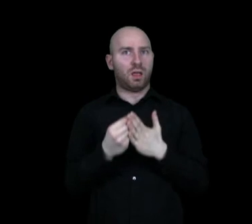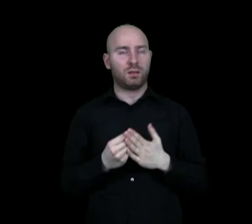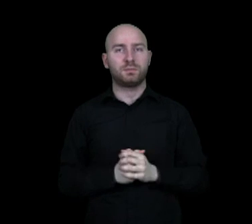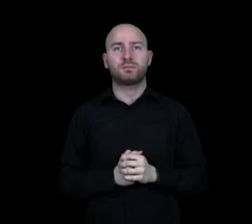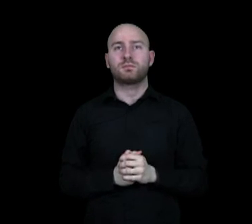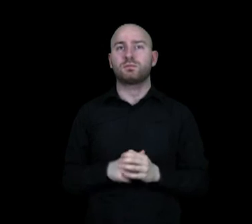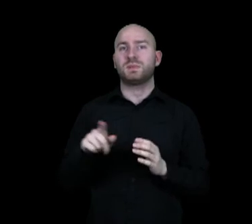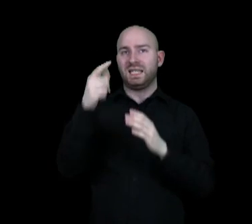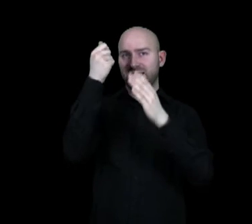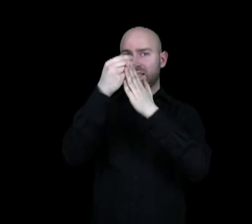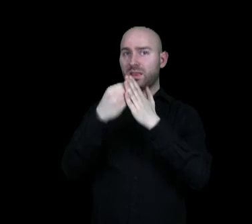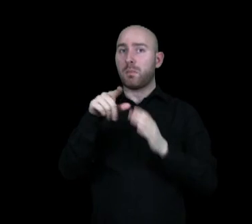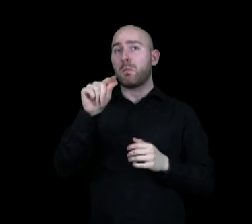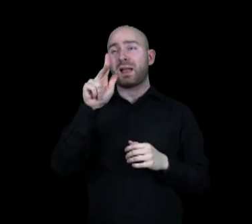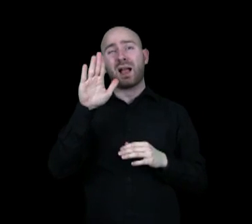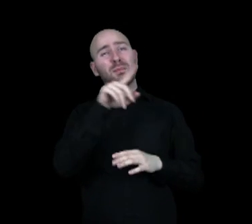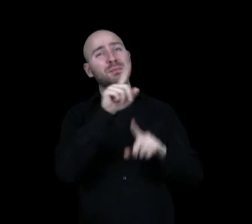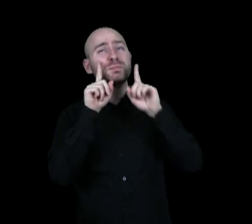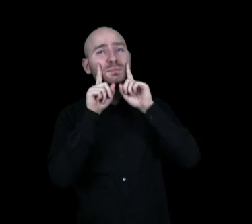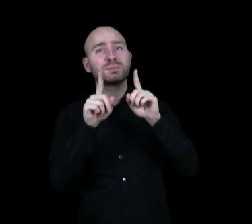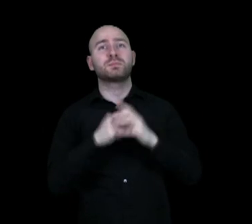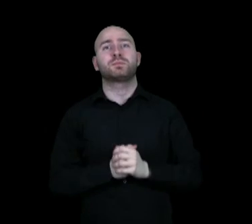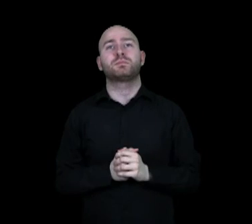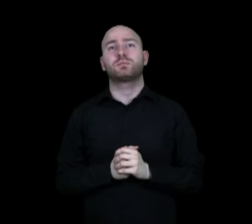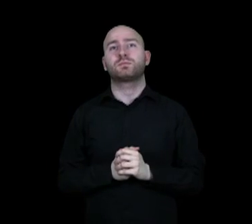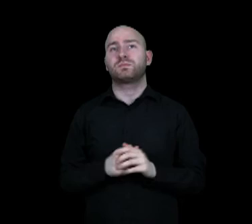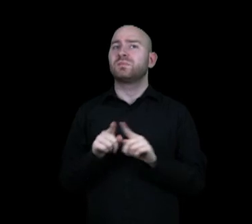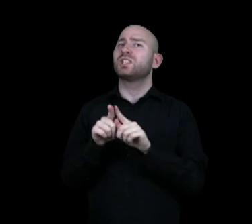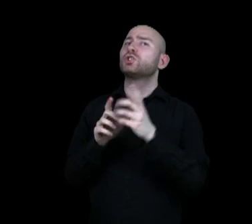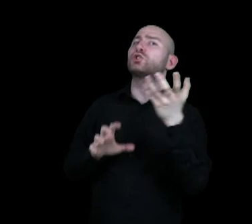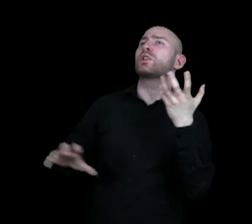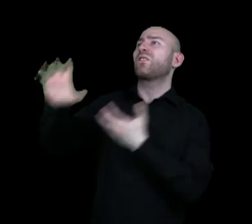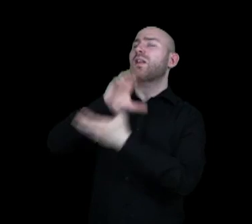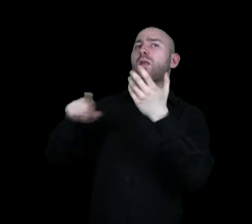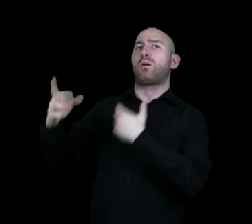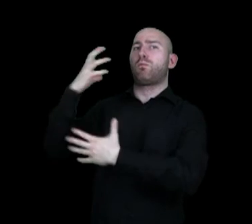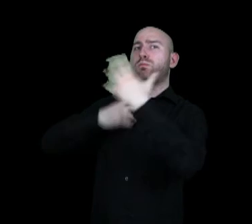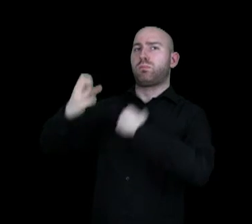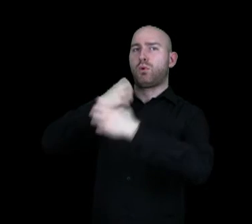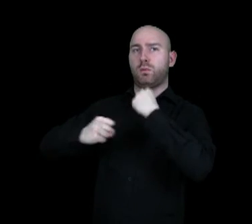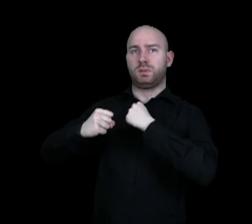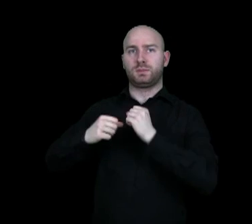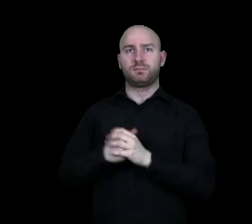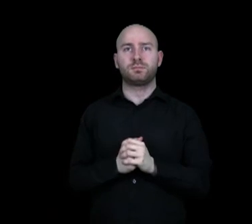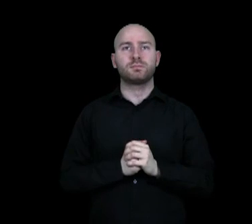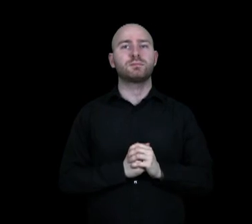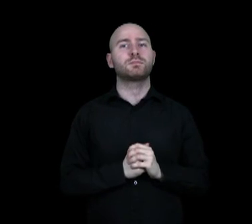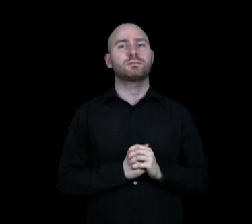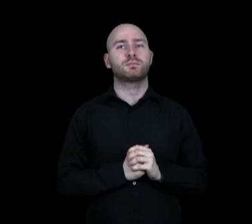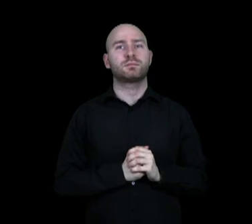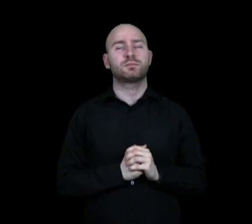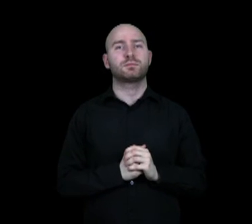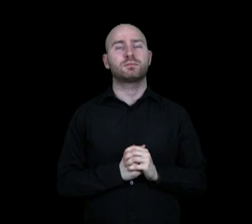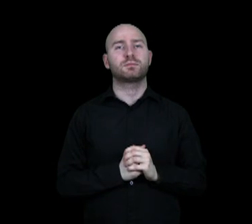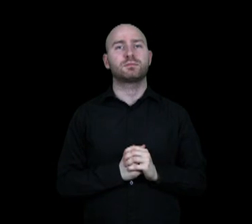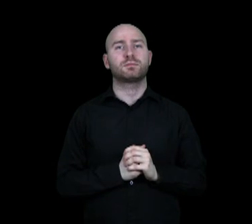Tu jest cena. To będzie cena. A tutaj realny PKB. Realny